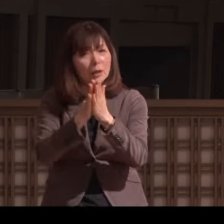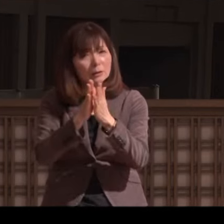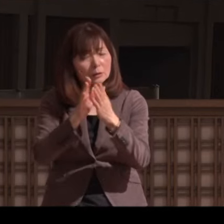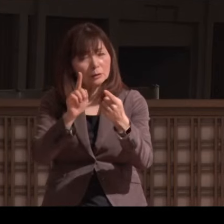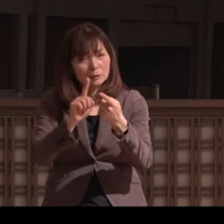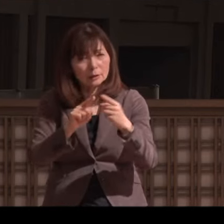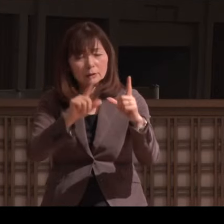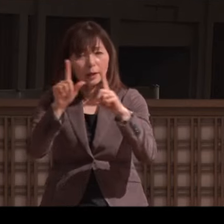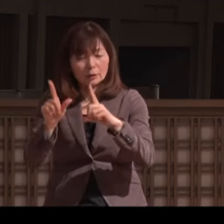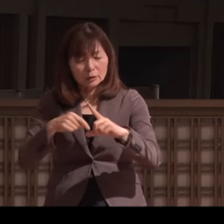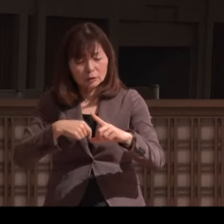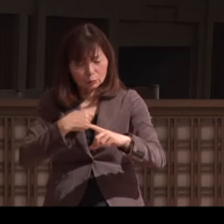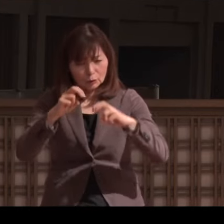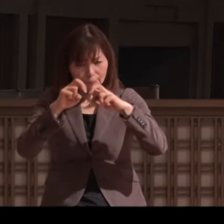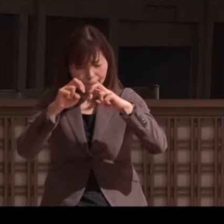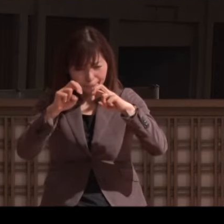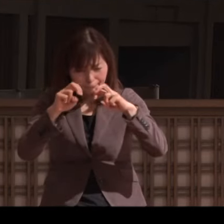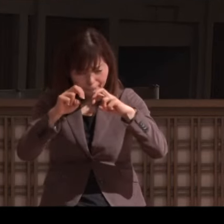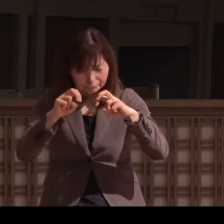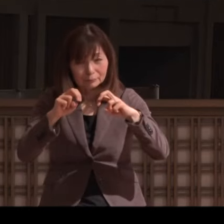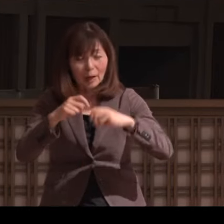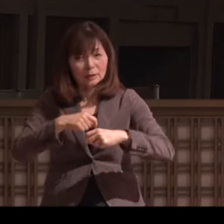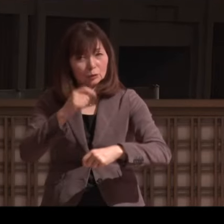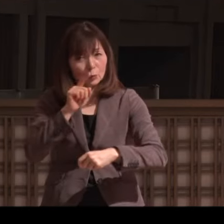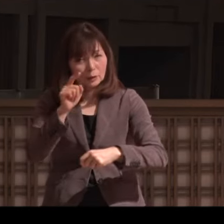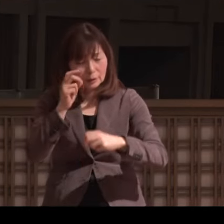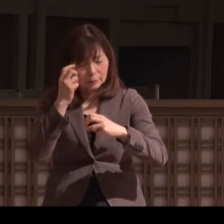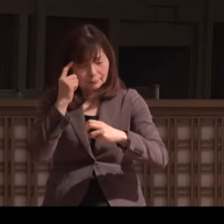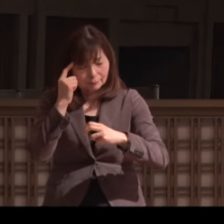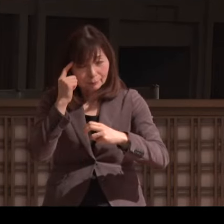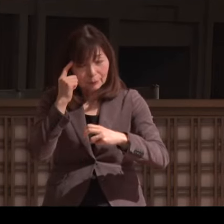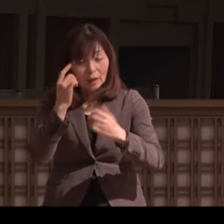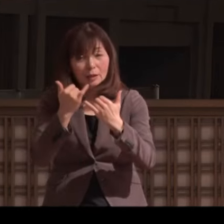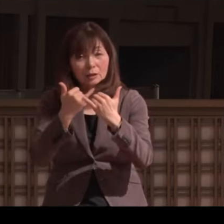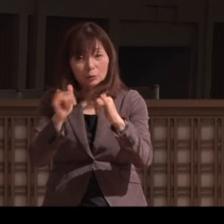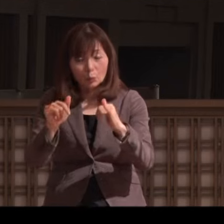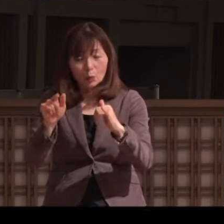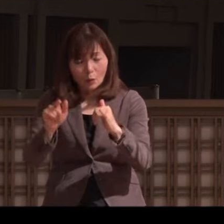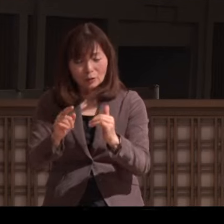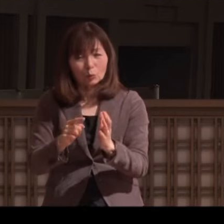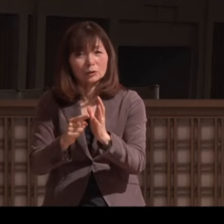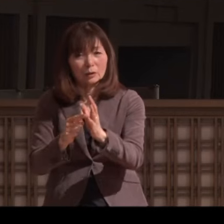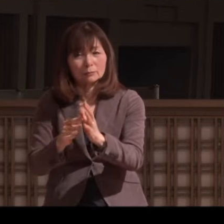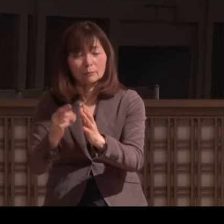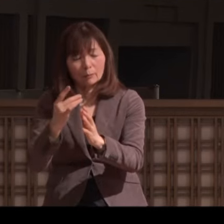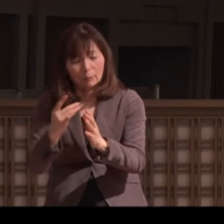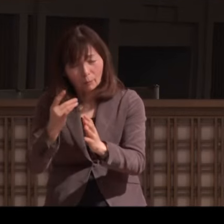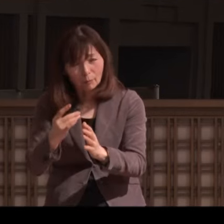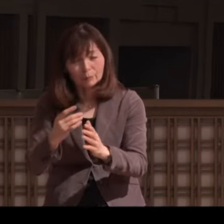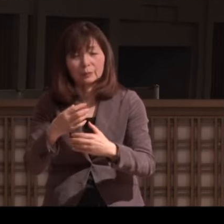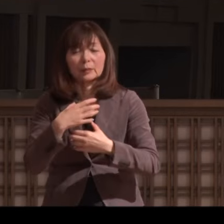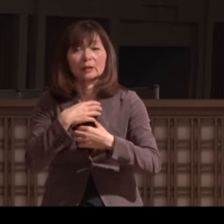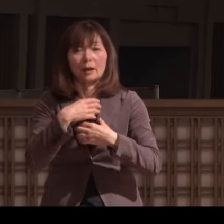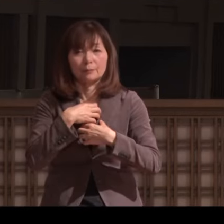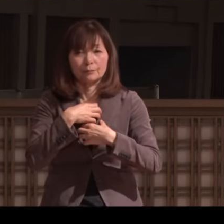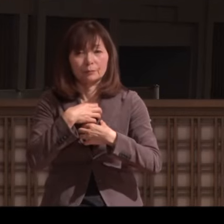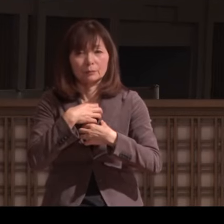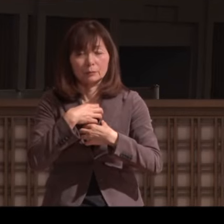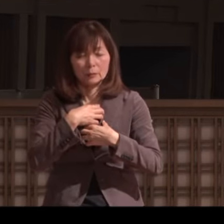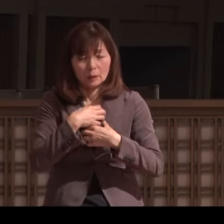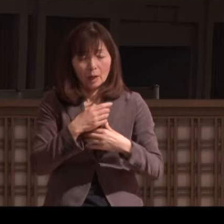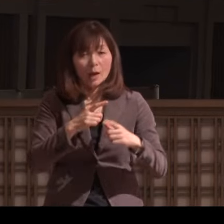突き詰めて突き詰めて心理を追求してる人は1番全体主義に取り込まれやすいです危険ですよ日本がこれから戦争